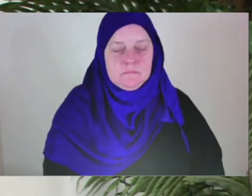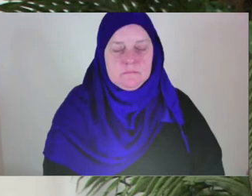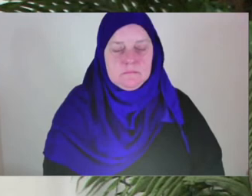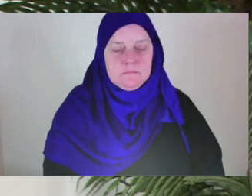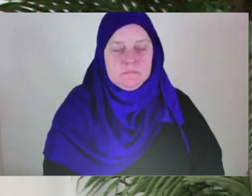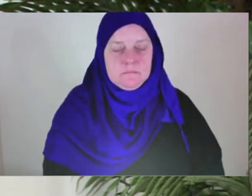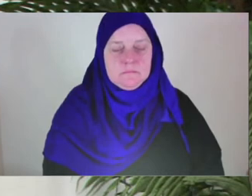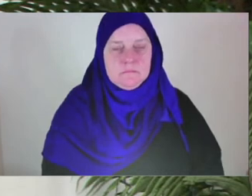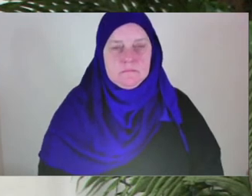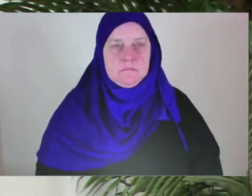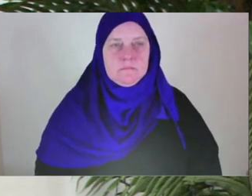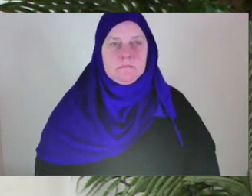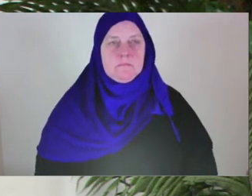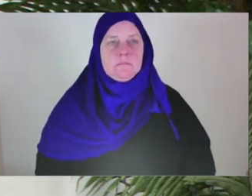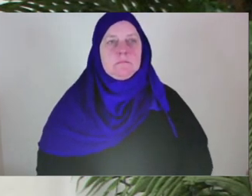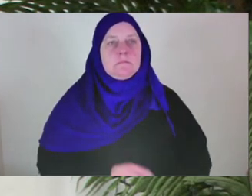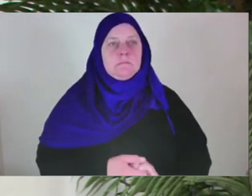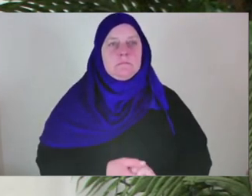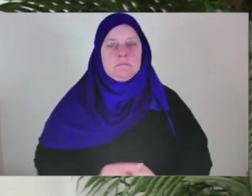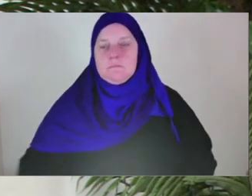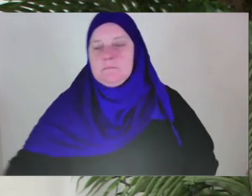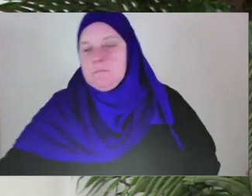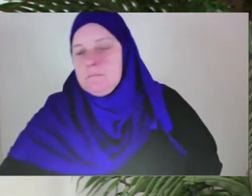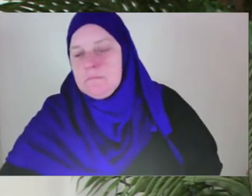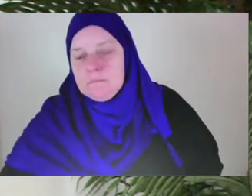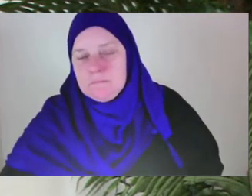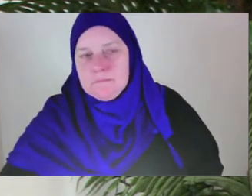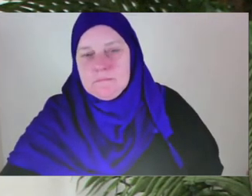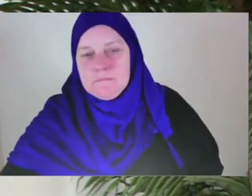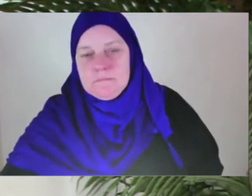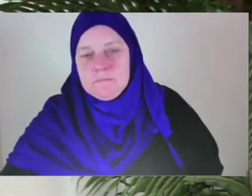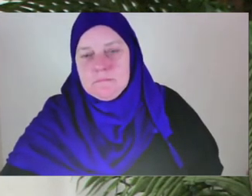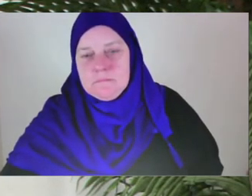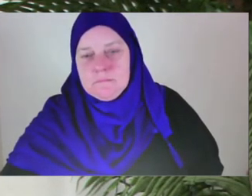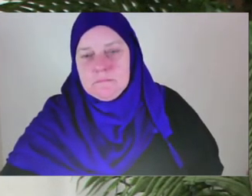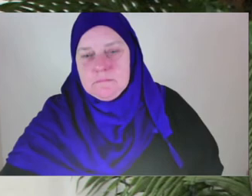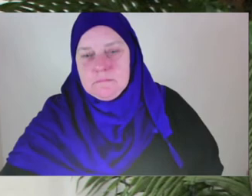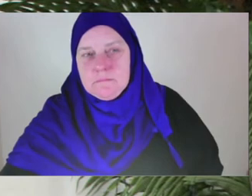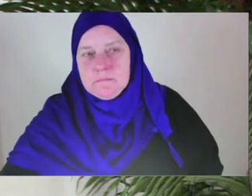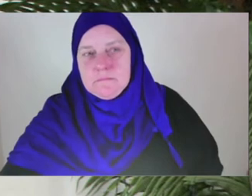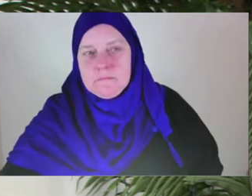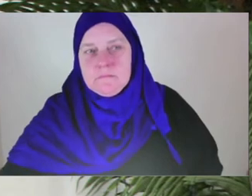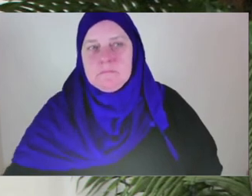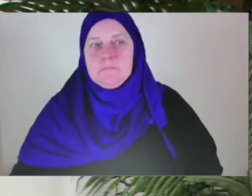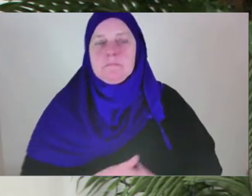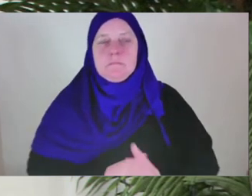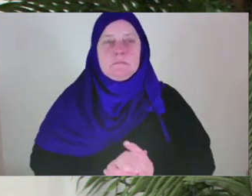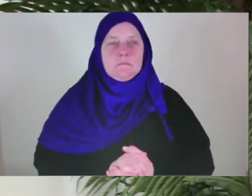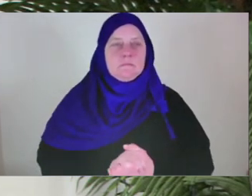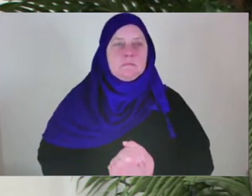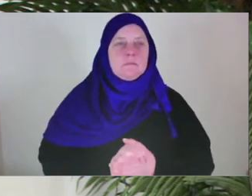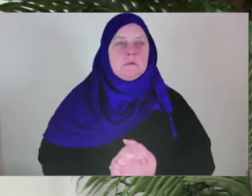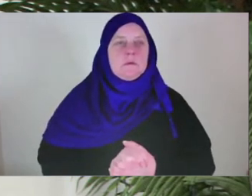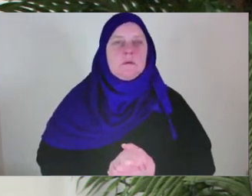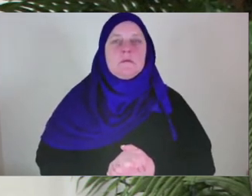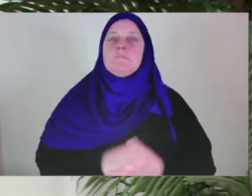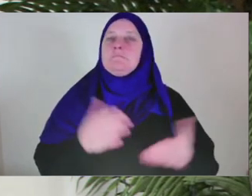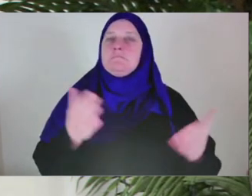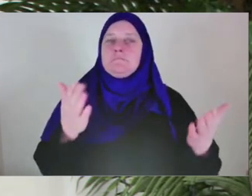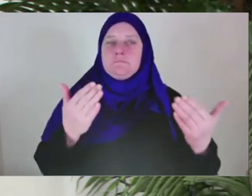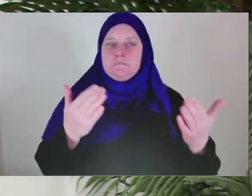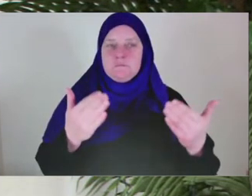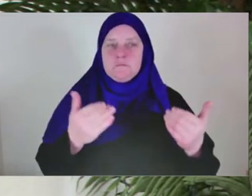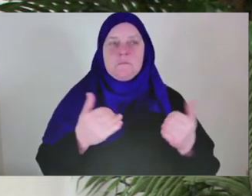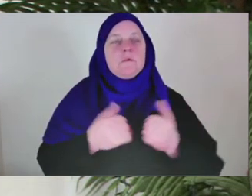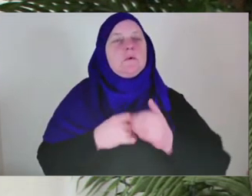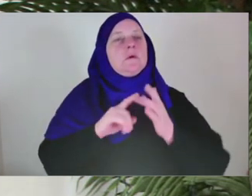أعوذ بالله من الشيطان الرجيم بسم الله الرحمن الرحيم السلام عليكم جميعا ورحمة الله وبركاته. Welcome to the Imam Hussein Islamic Center,